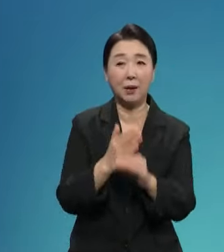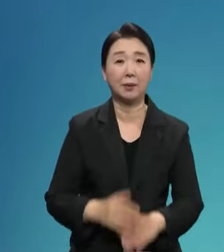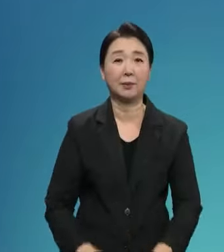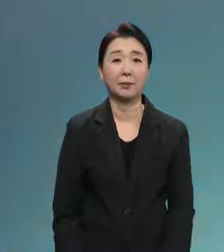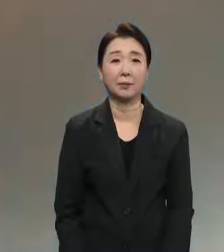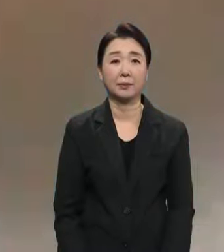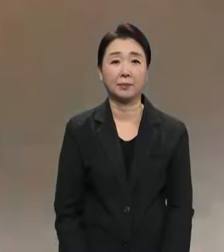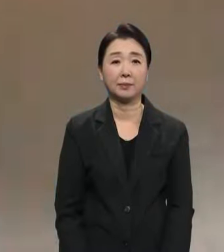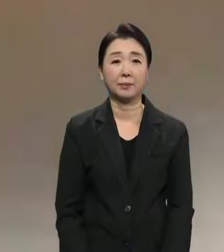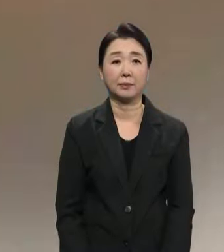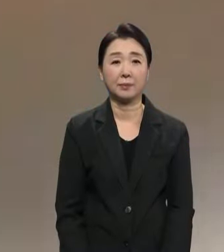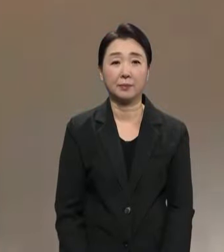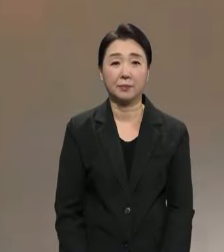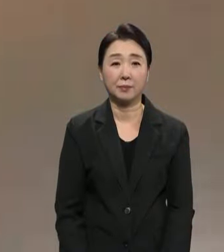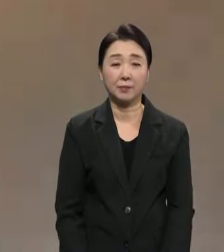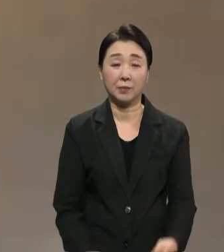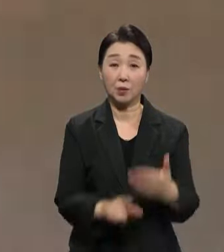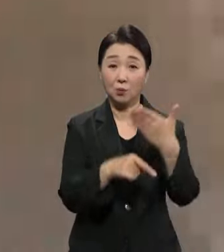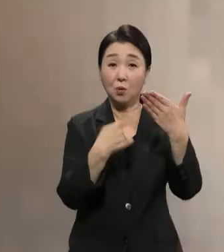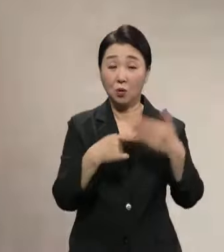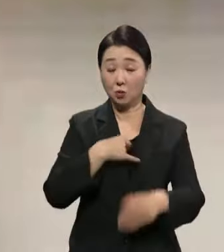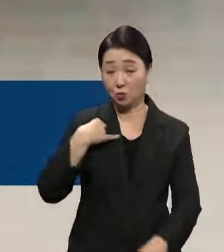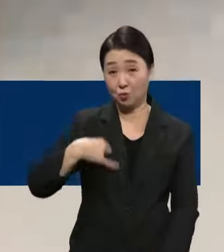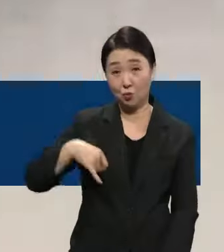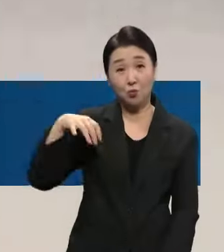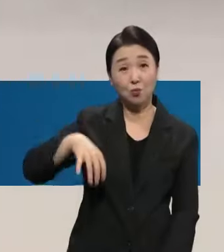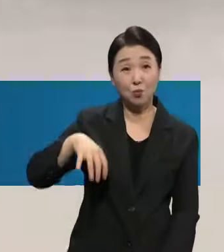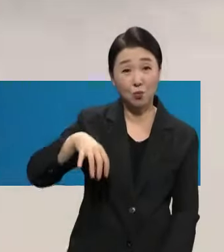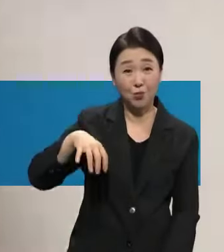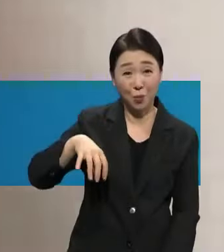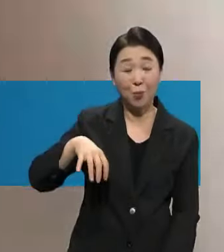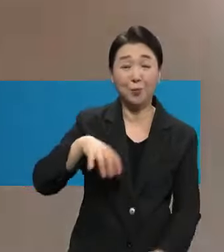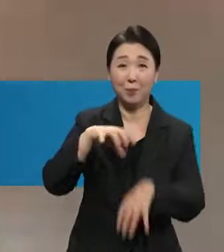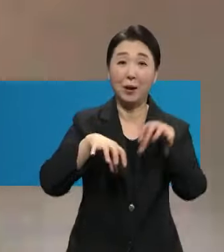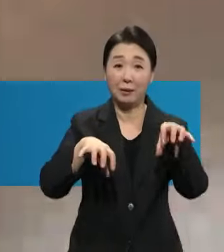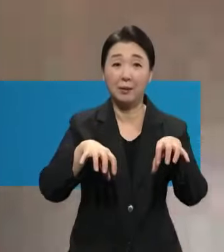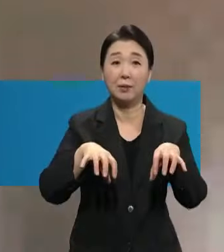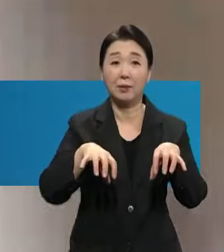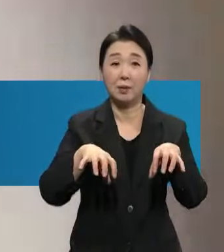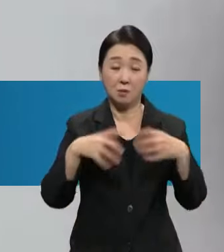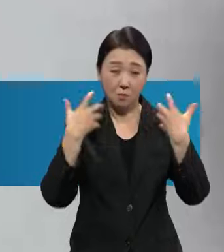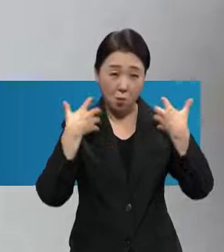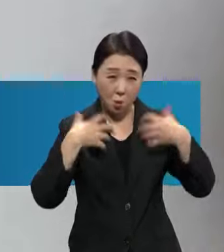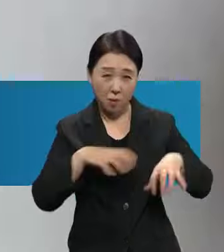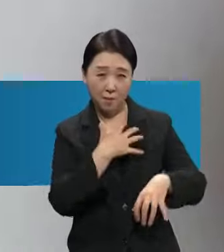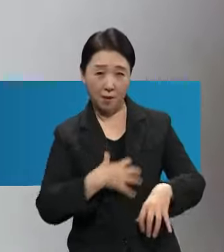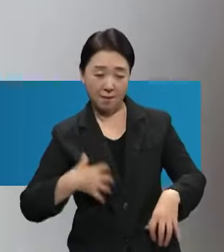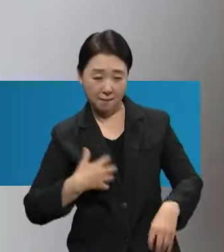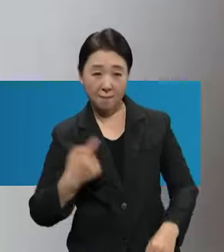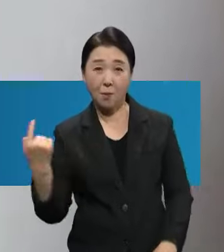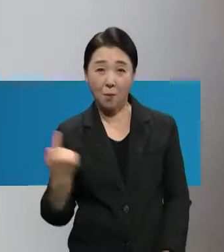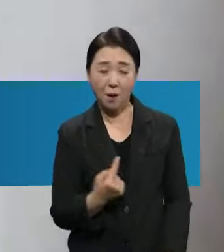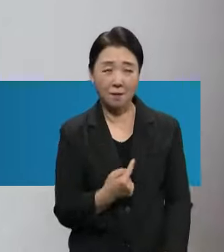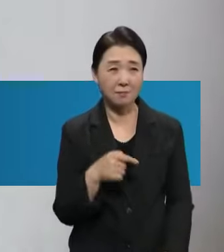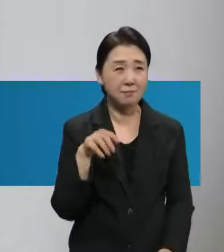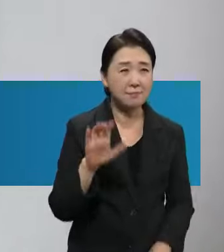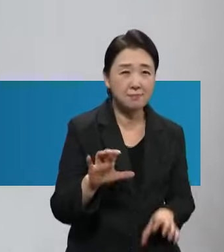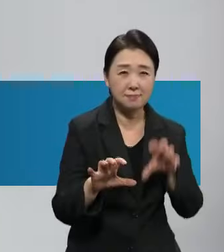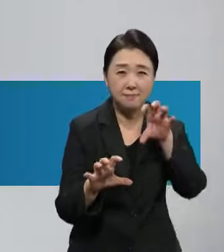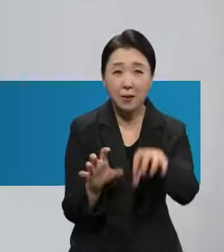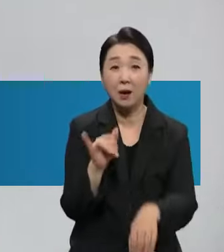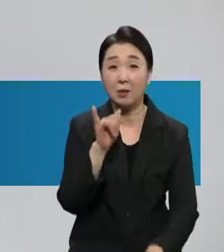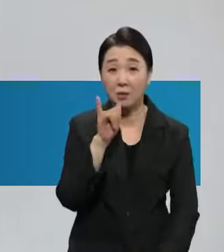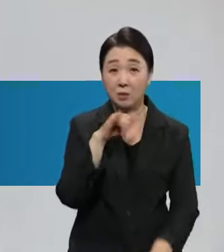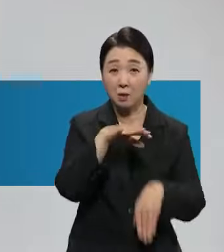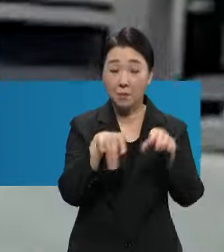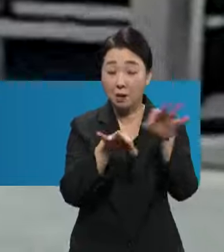벌어졌습니다. 지난 1일 중국 쓰촨성 간쯔현의 한 마을에 표범 한 마리가 어슬렁거립니다. 마을